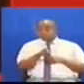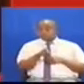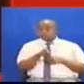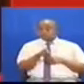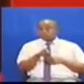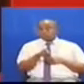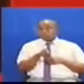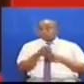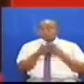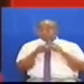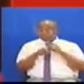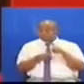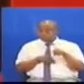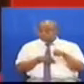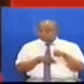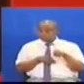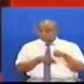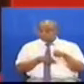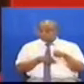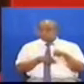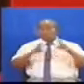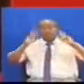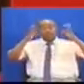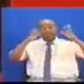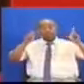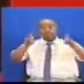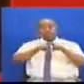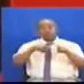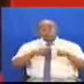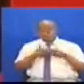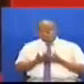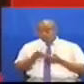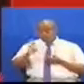sana. Ajenda ya ndugu yangu hapa Dr. Biteko,